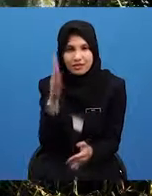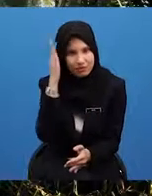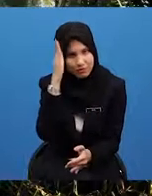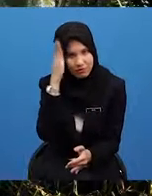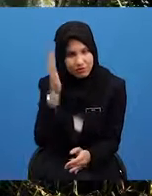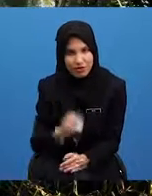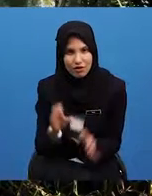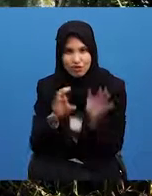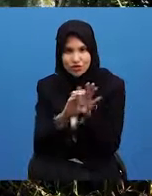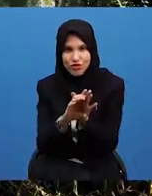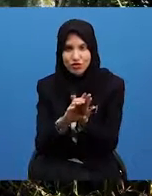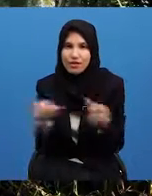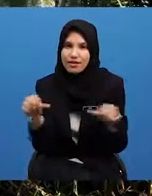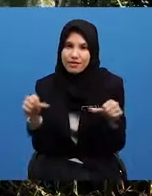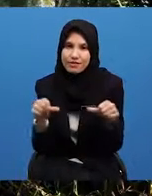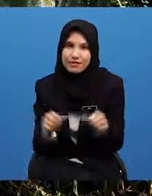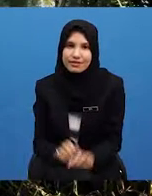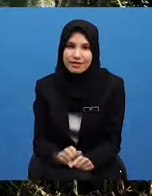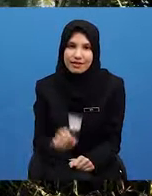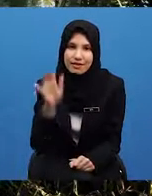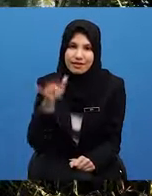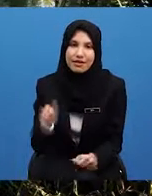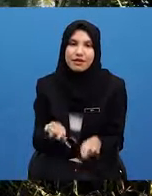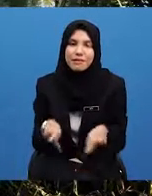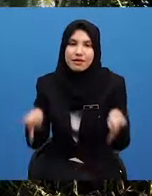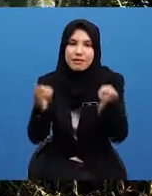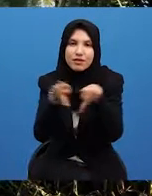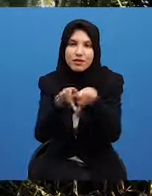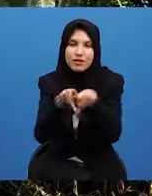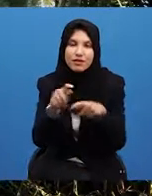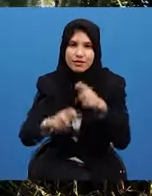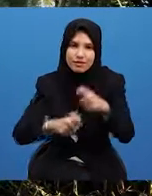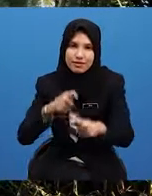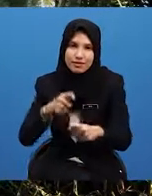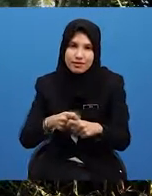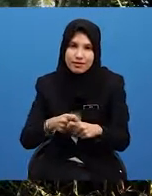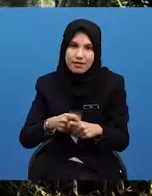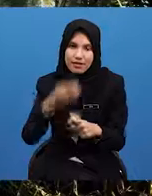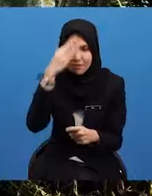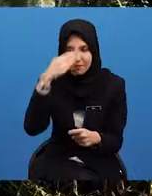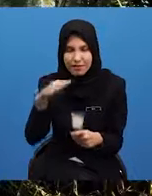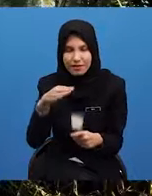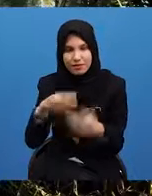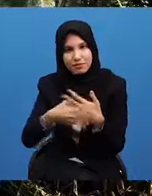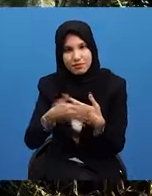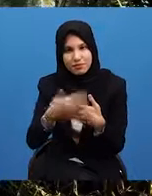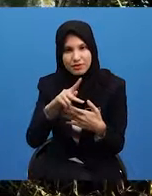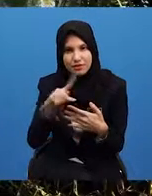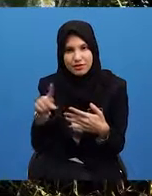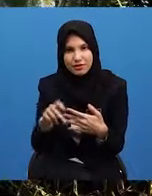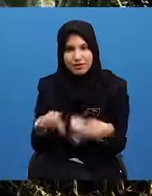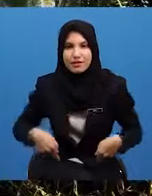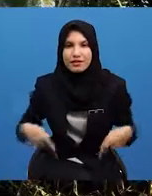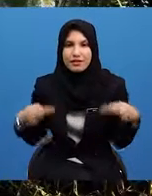tahu contoh aktiviti yang memerlukan takal bagi